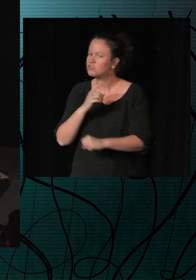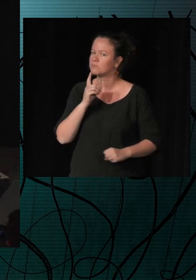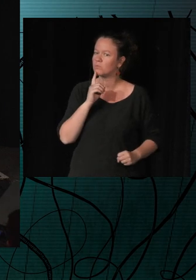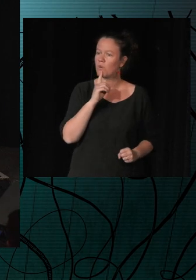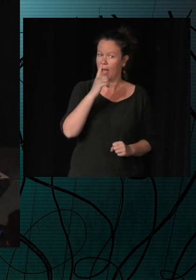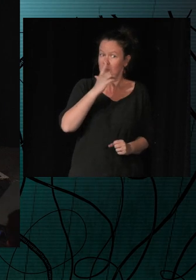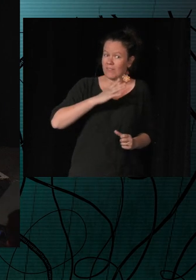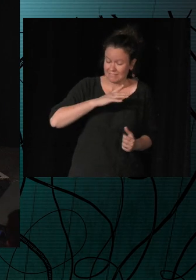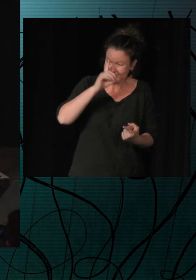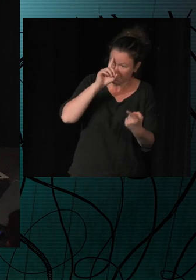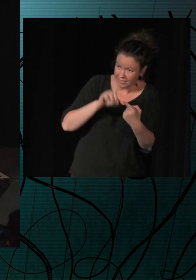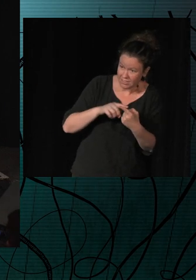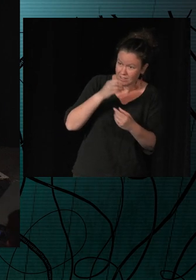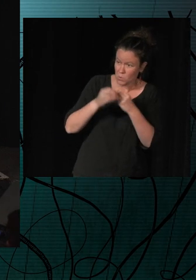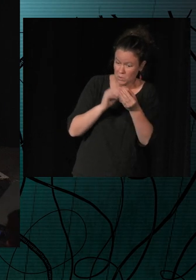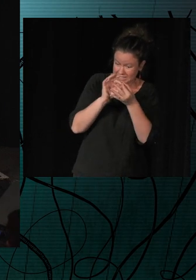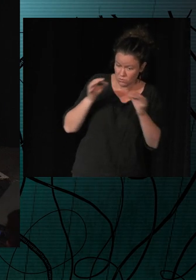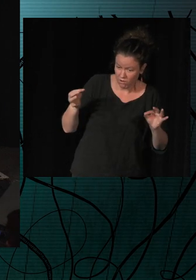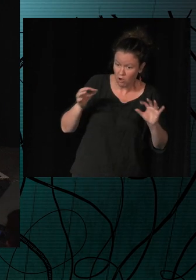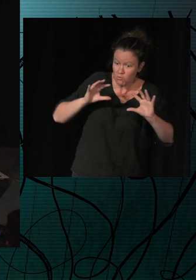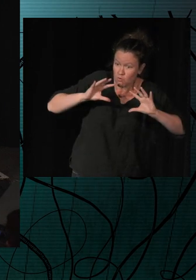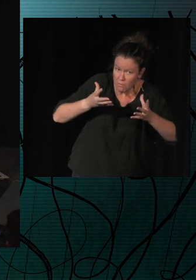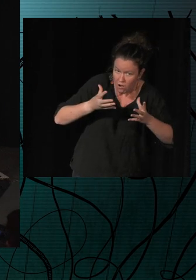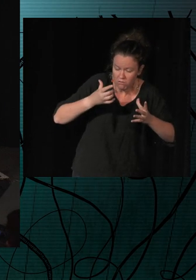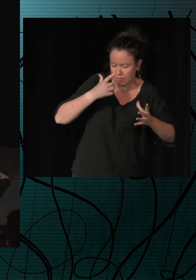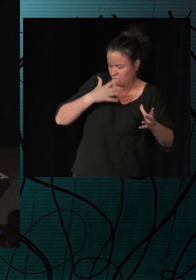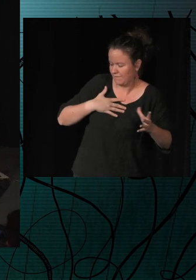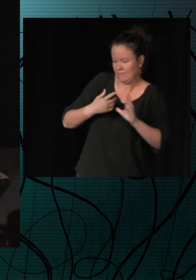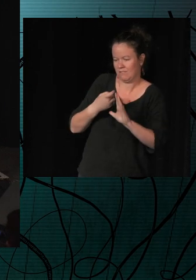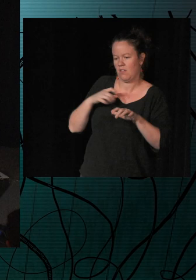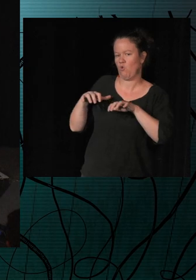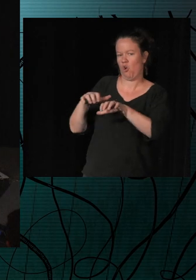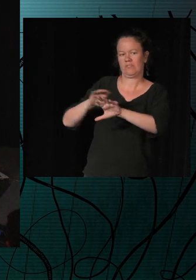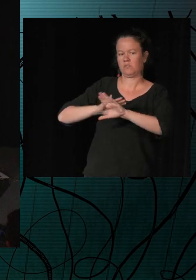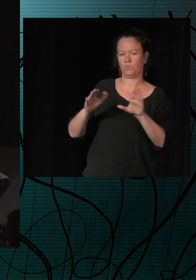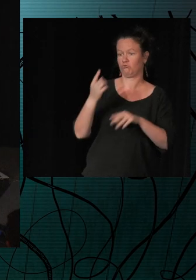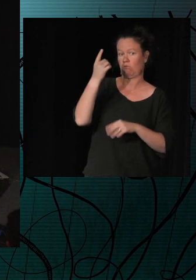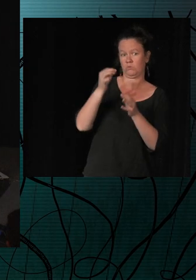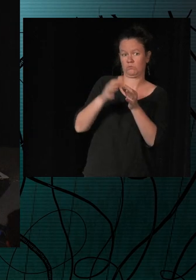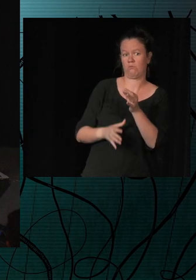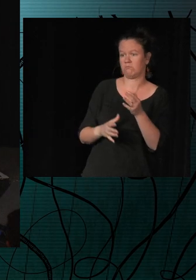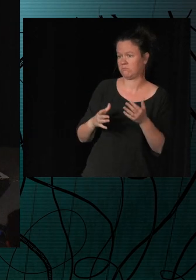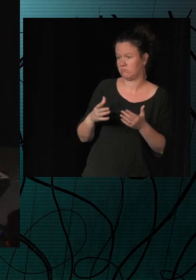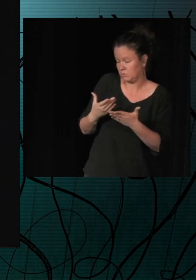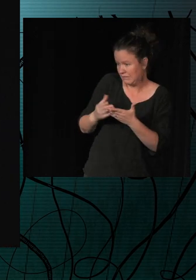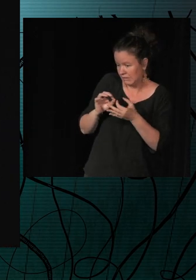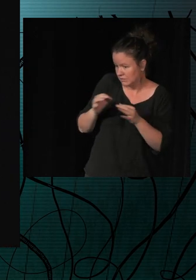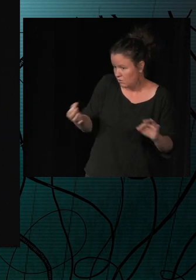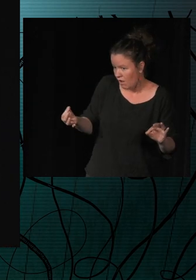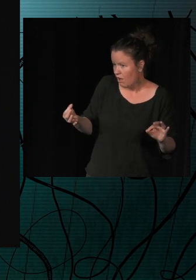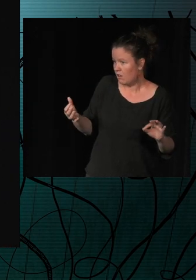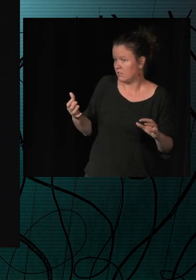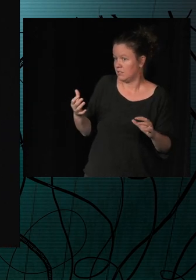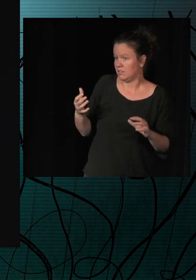que à travers l'horreur en fait c'est-à-dire que l'horreur c'est un levier mais c'est aussi finalement une façon de toucher les gens on narrête pas de dire c'est intime c'est